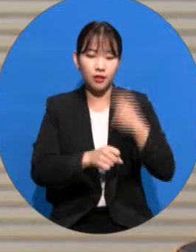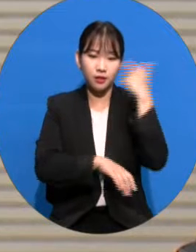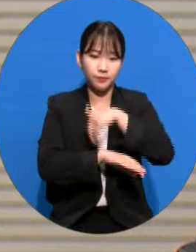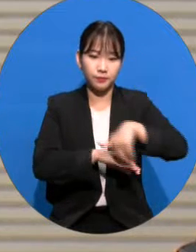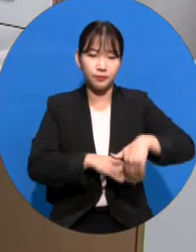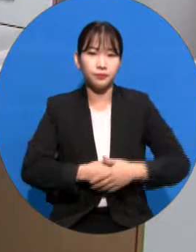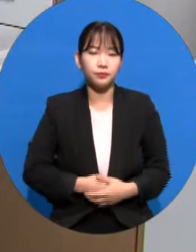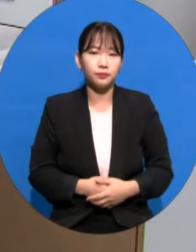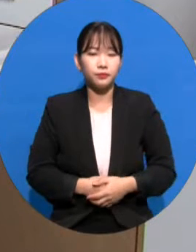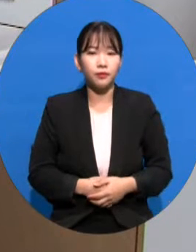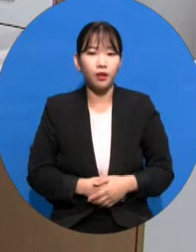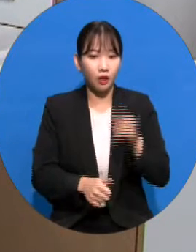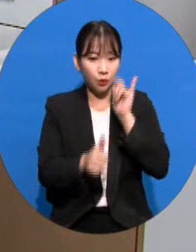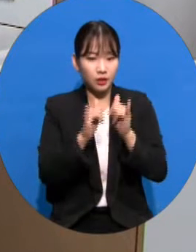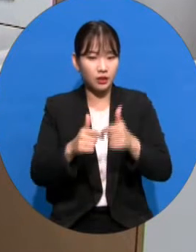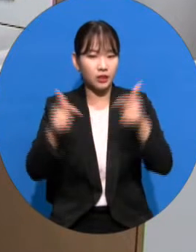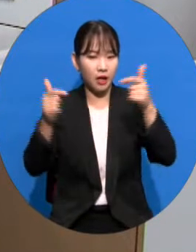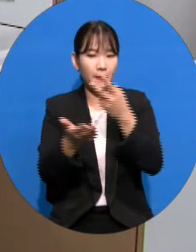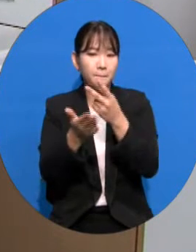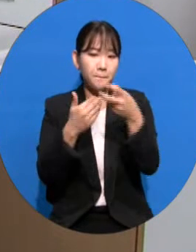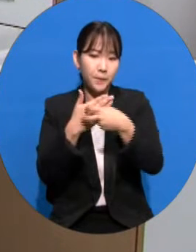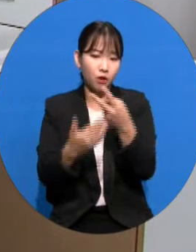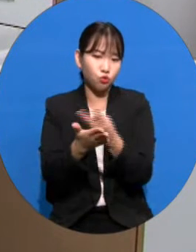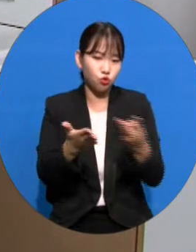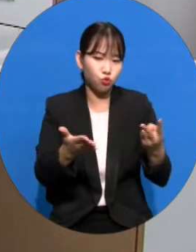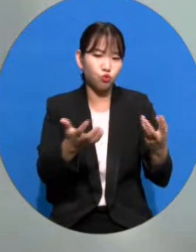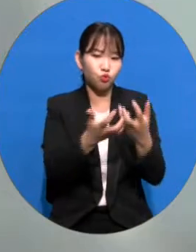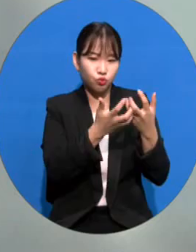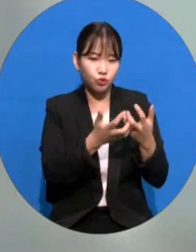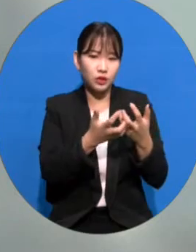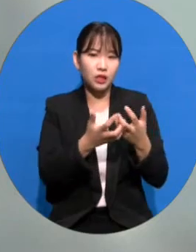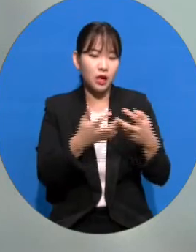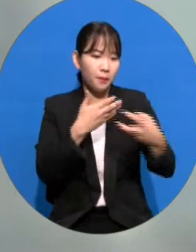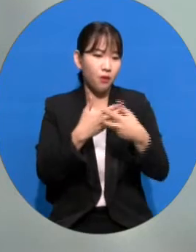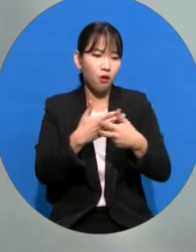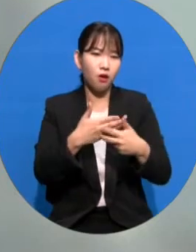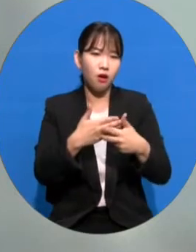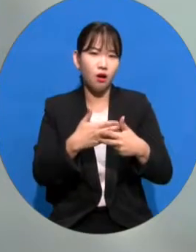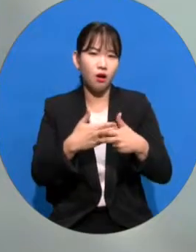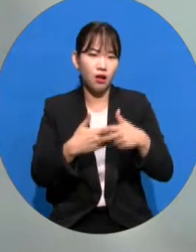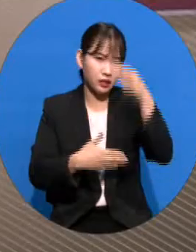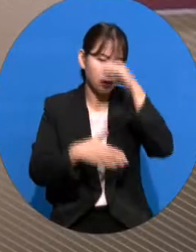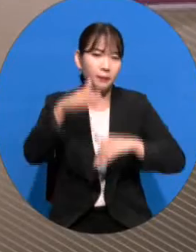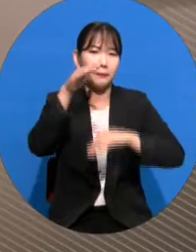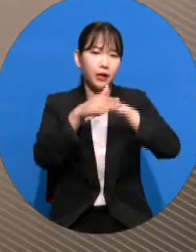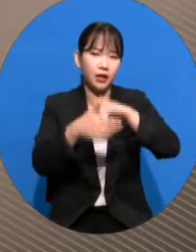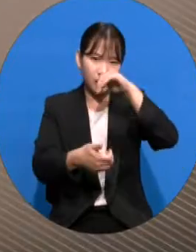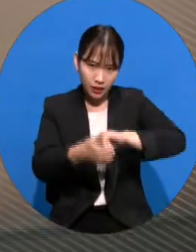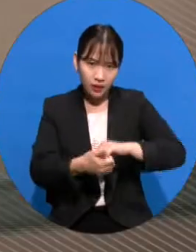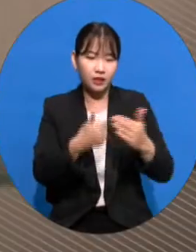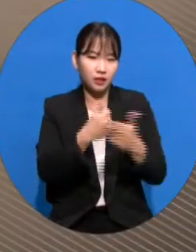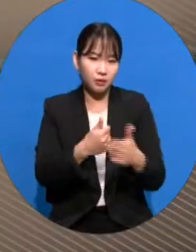가겠습니다 확신 짜 증가로 병상 가동률 높아지면서 의료 대응 능력이 한계에 다다르자 내놓은 고육지책 의